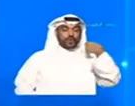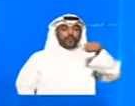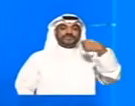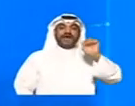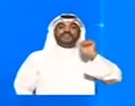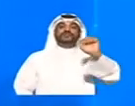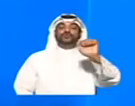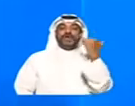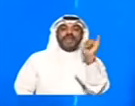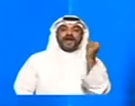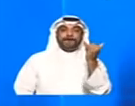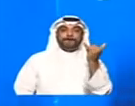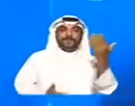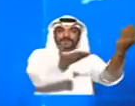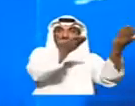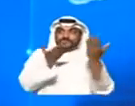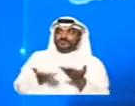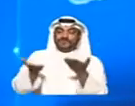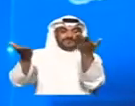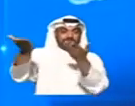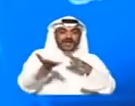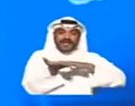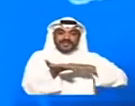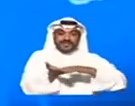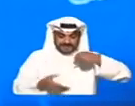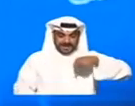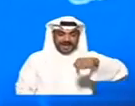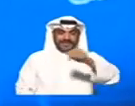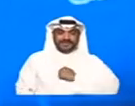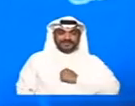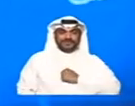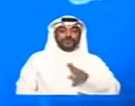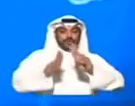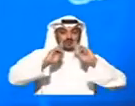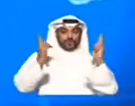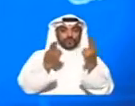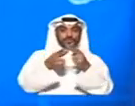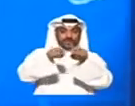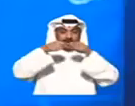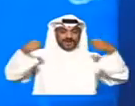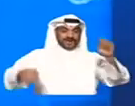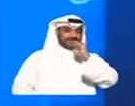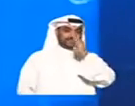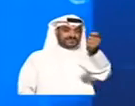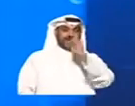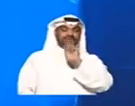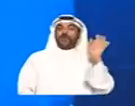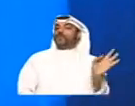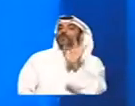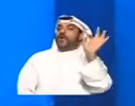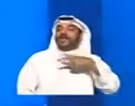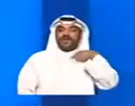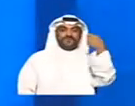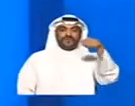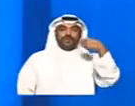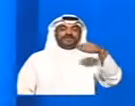من 15 حتى 16 من أكتوبر الجاري، حيث أقيم مؤتمر صحفي بمقر وزارة الشؤون لهذا